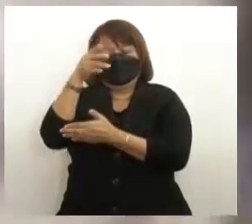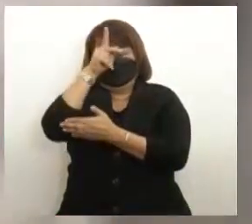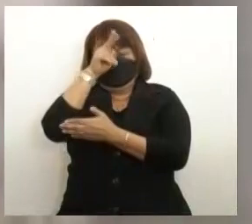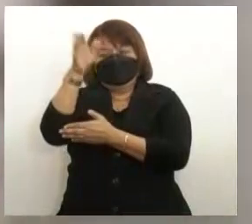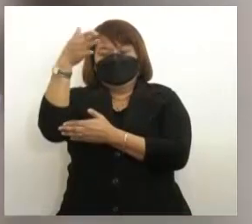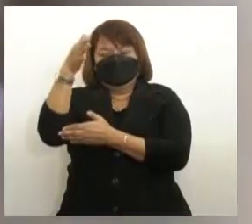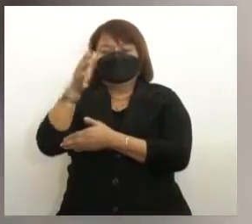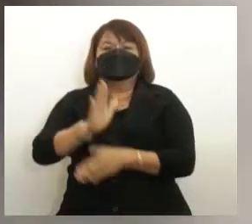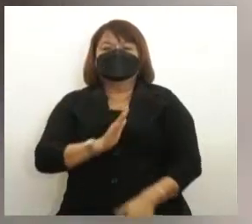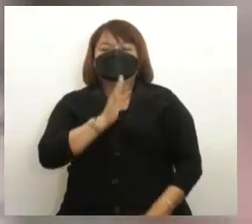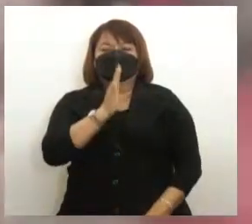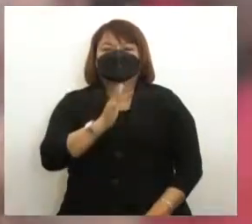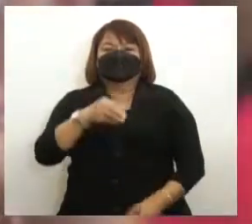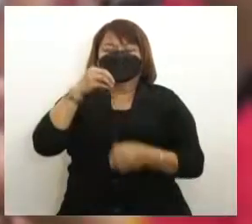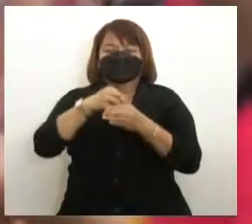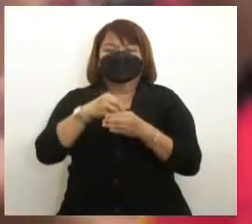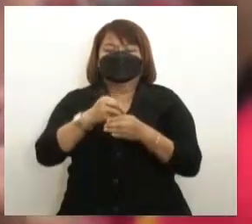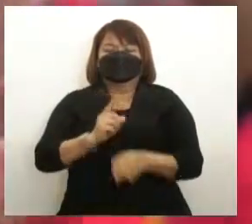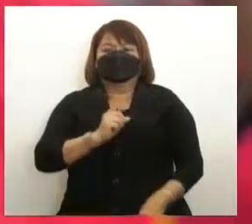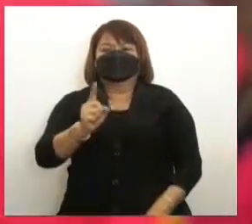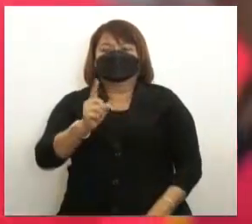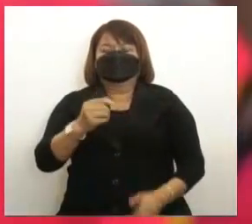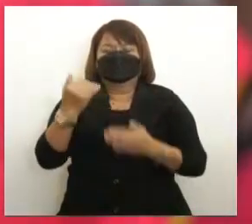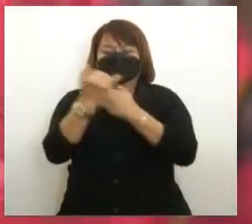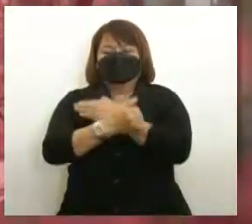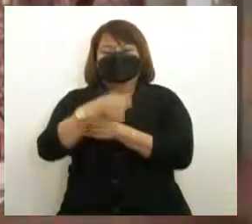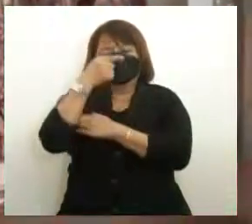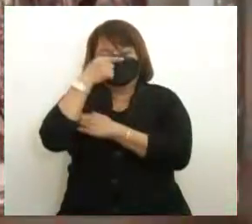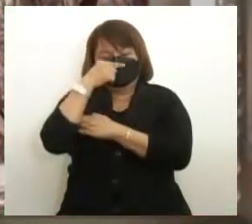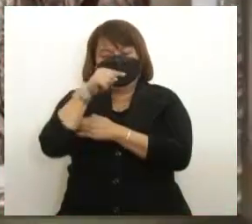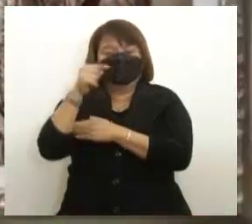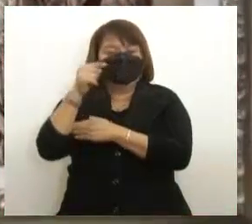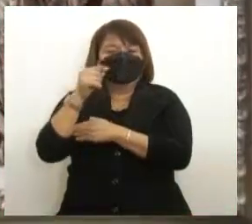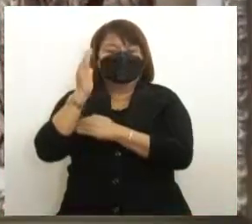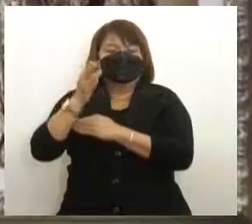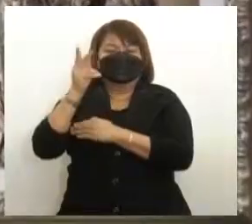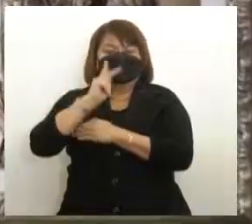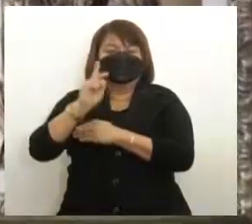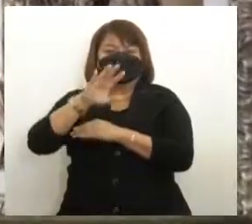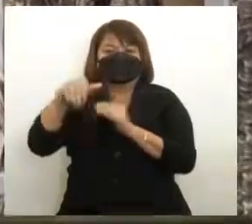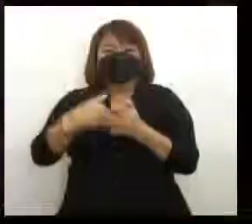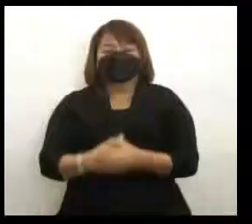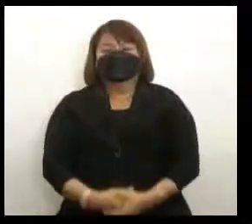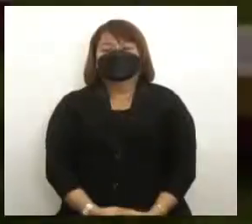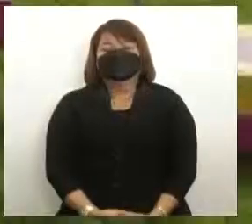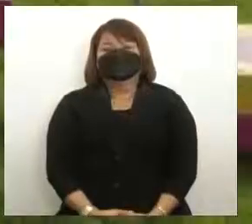คภูมิใจในความเป็นเอกราชและความเสียสละของบรรพบุรุษไทยทั้งหมดตรง